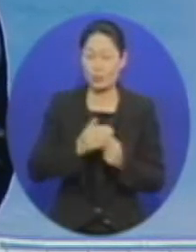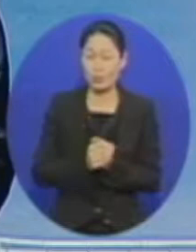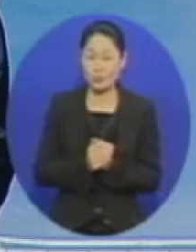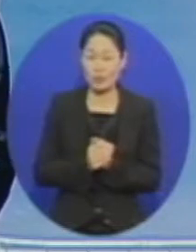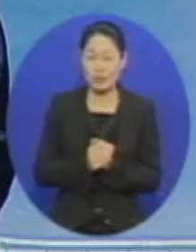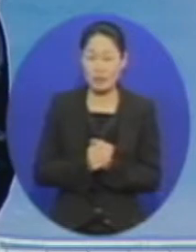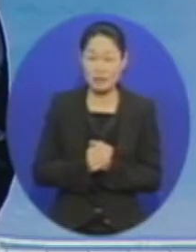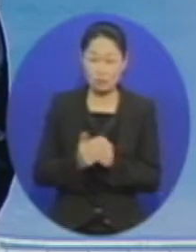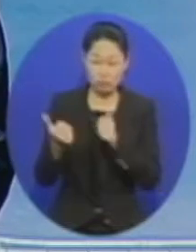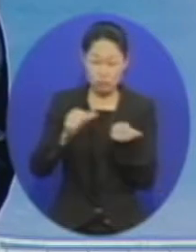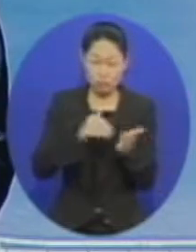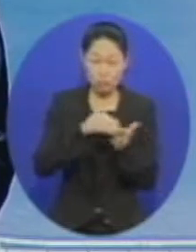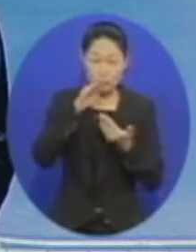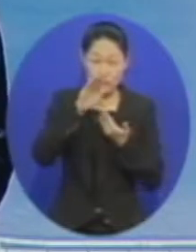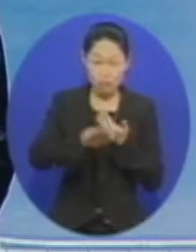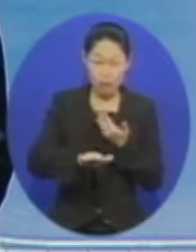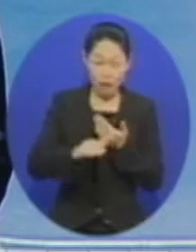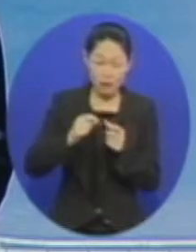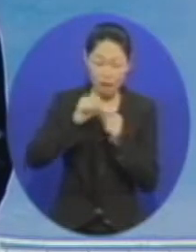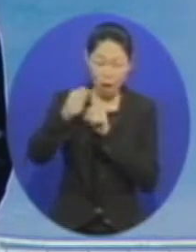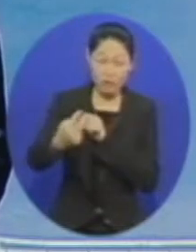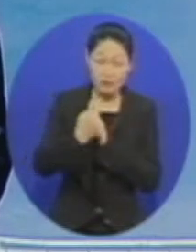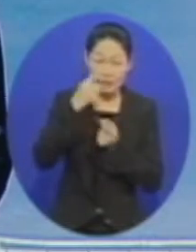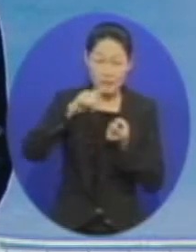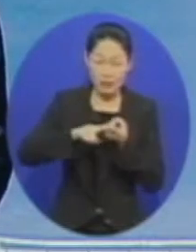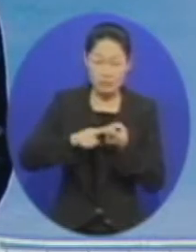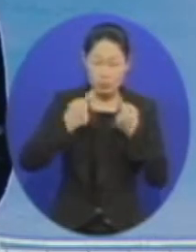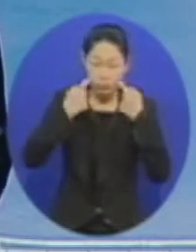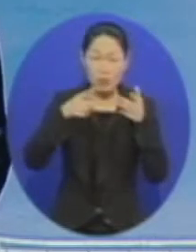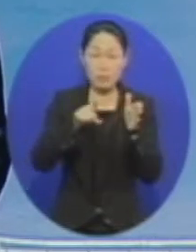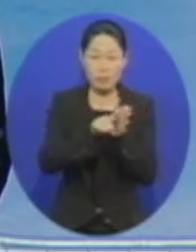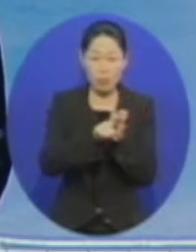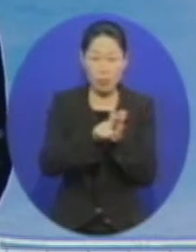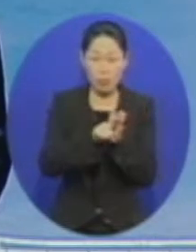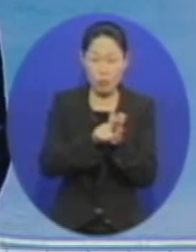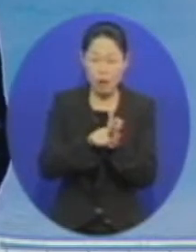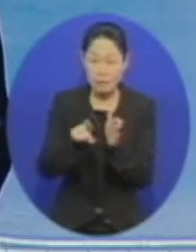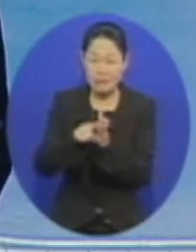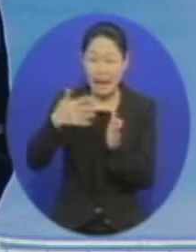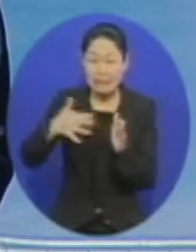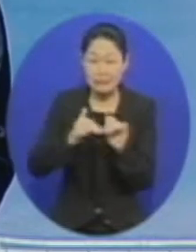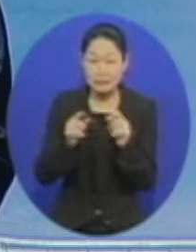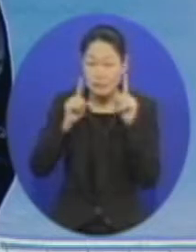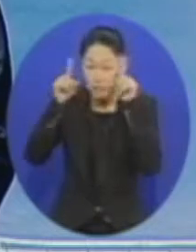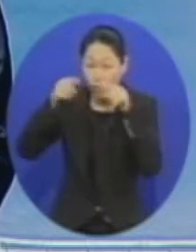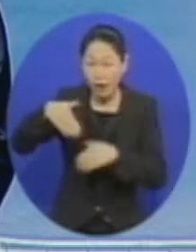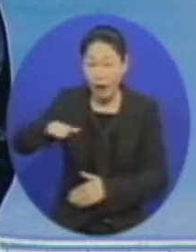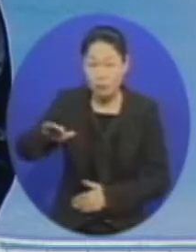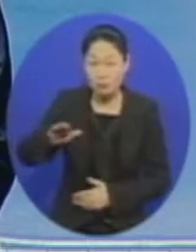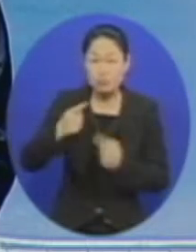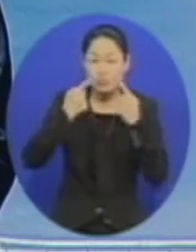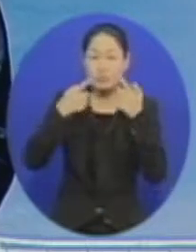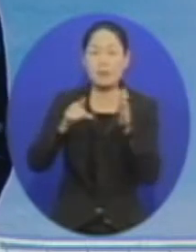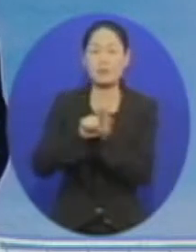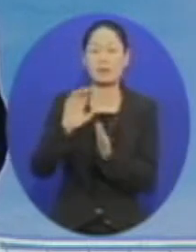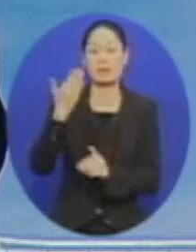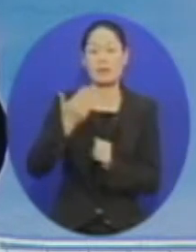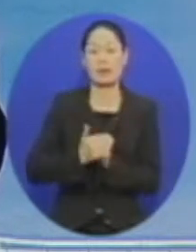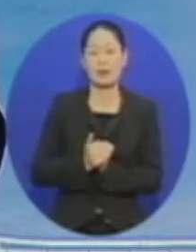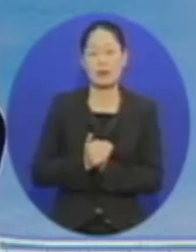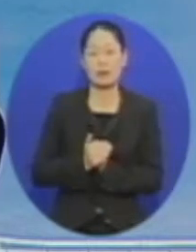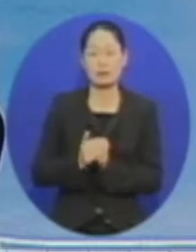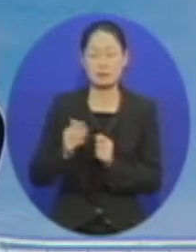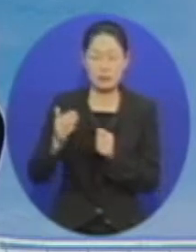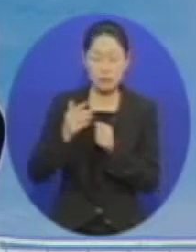죽음 이후의 영생에 대해서 분명히 믿어지고 불신자가 지옥에 가는 것도 분명히 믿어줘요 그래서